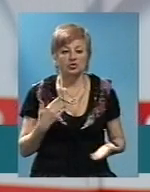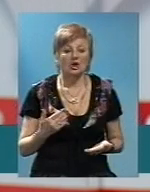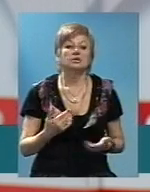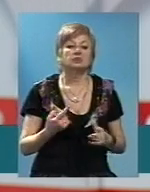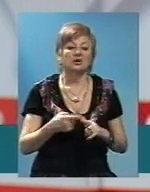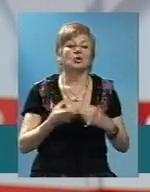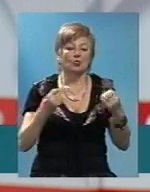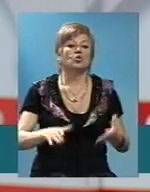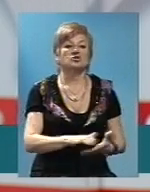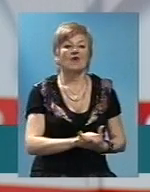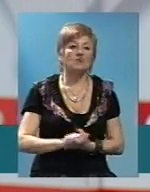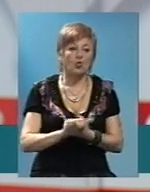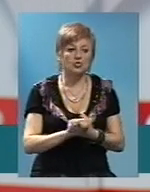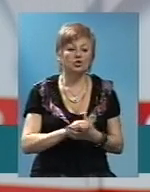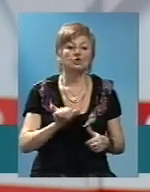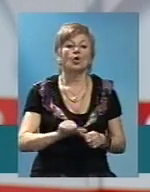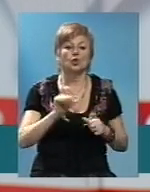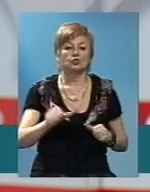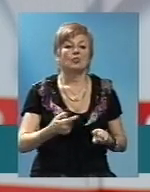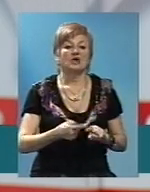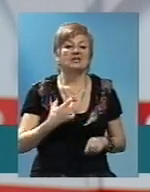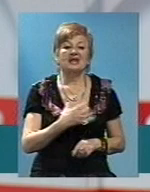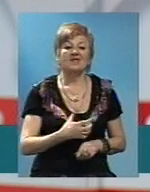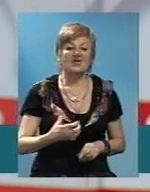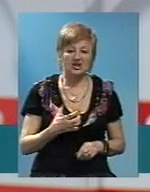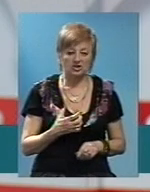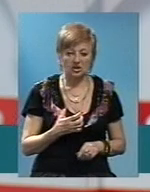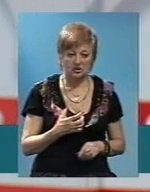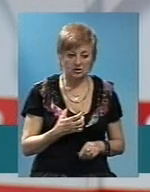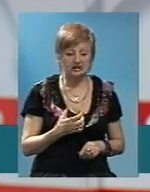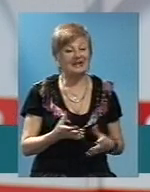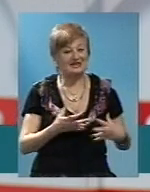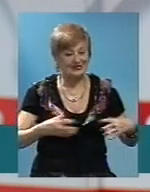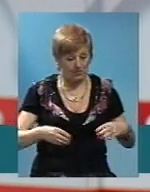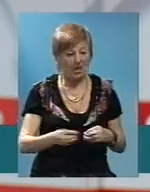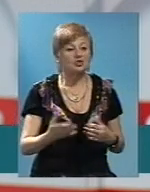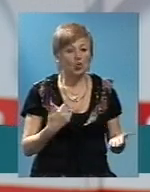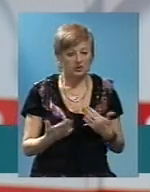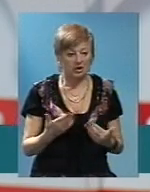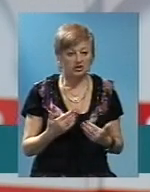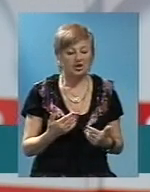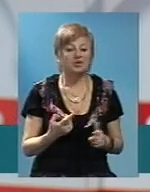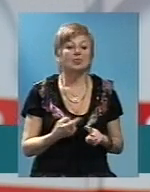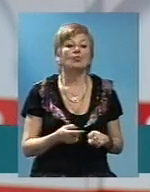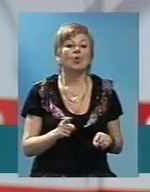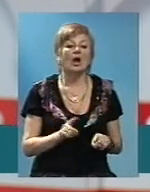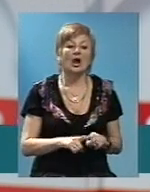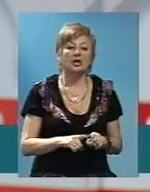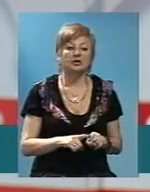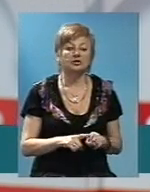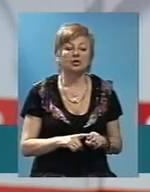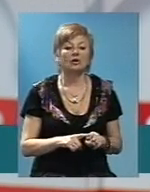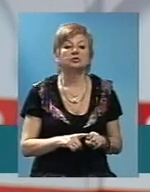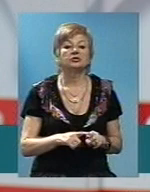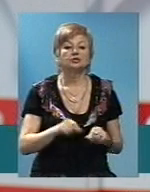просто в суспільстві. Особливо це важливо, що стосується, наприклад, сімейних стосунків. Бо це ось той